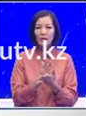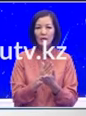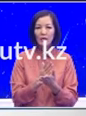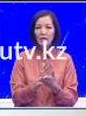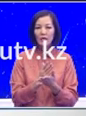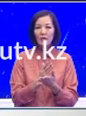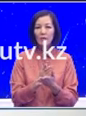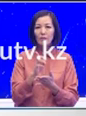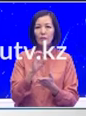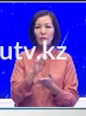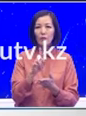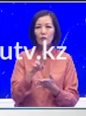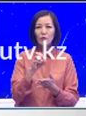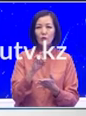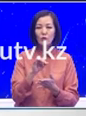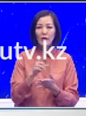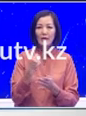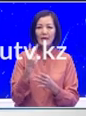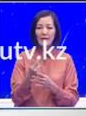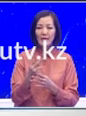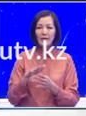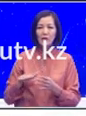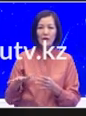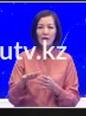екі, бір бөлігі.